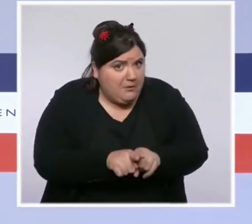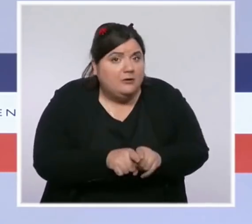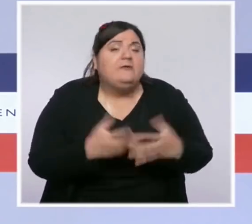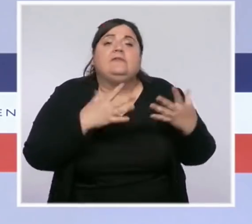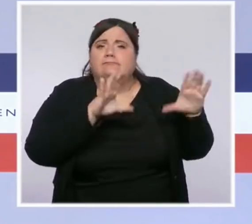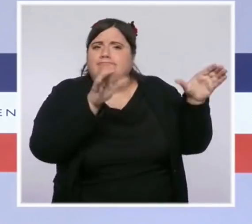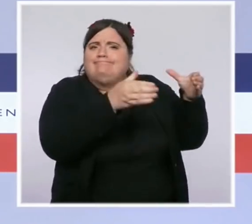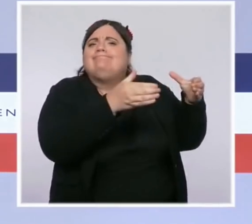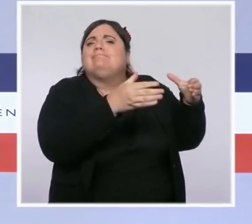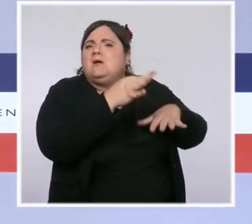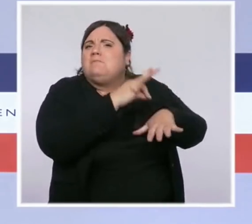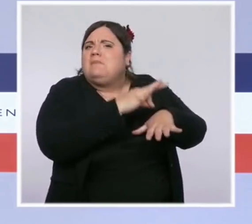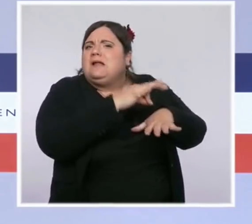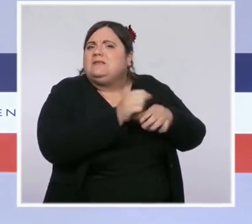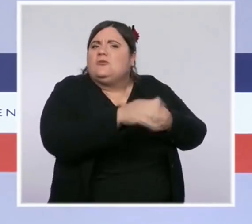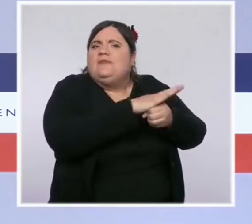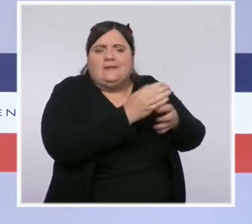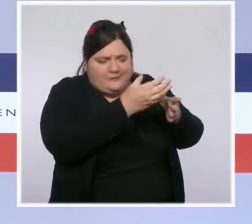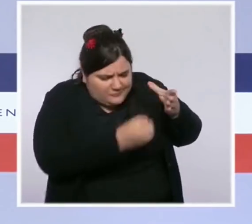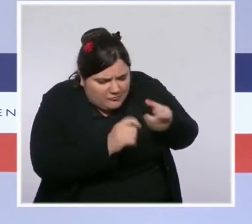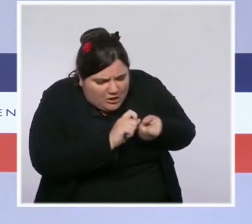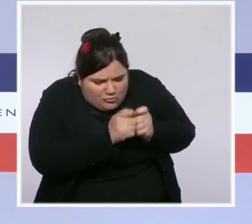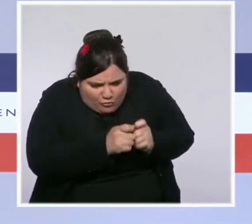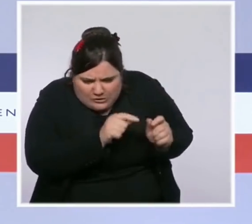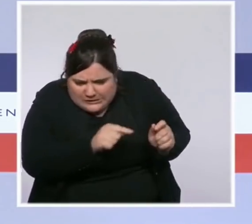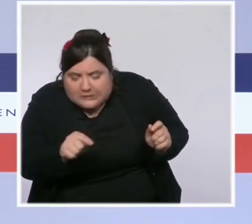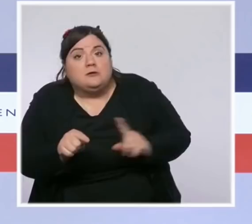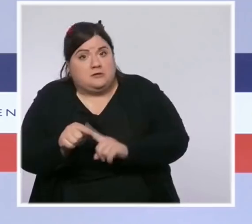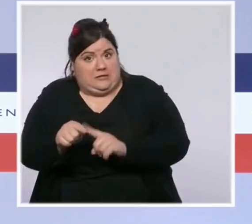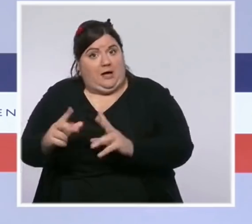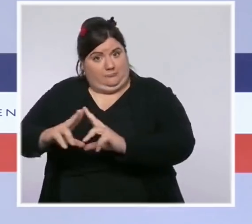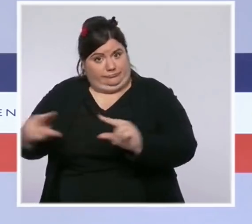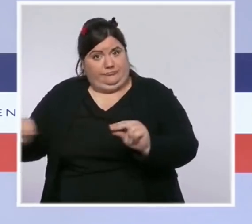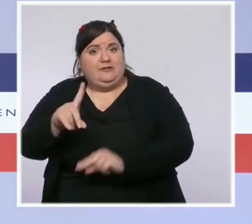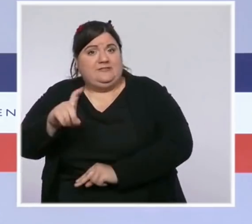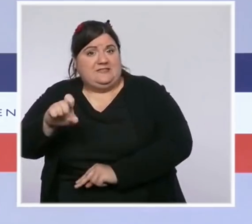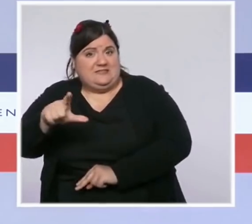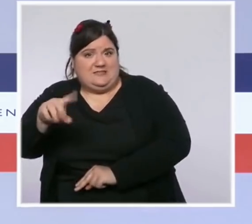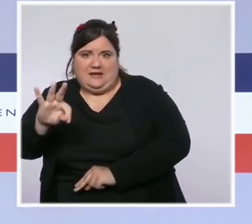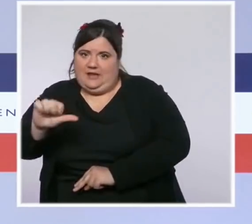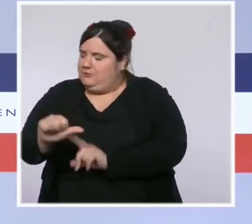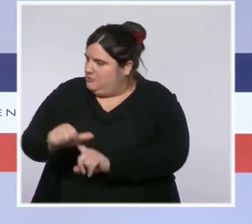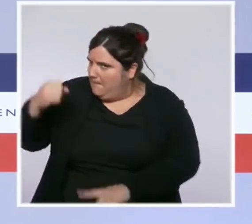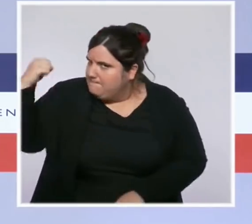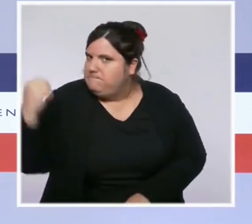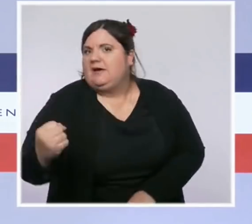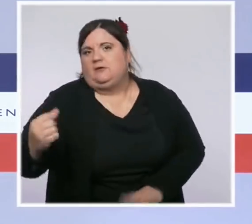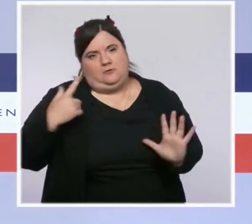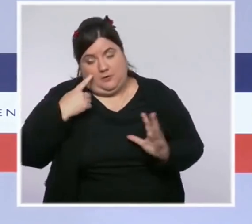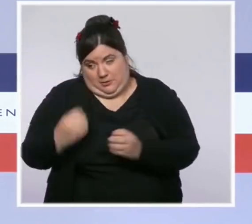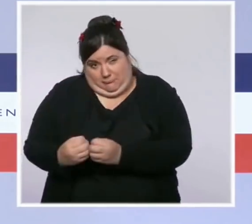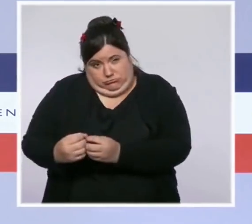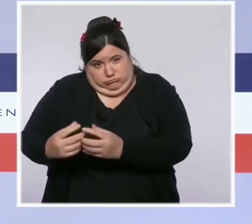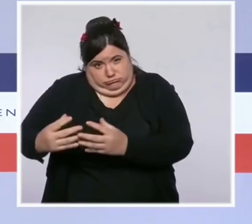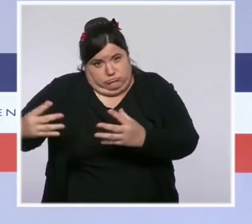que les variants précédents et qui continue sa progression. Il concerne et représente aujourd'hui plus de 40% des contaminations dans